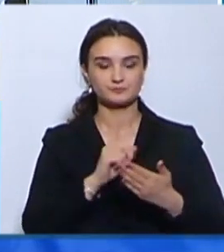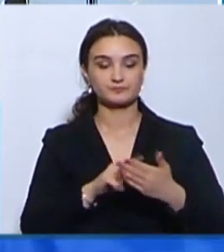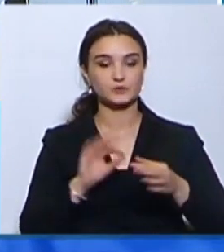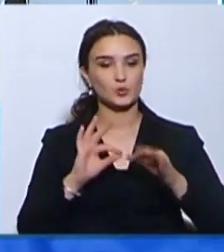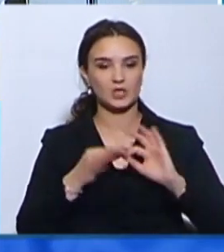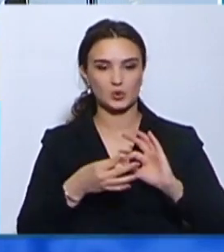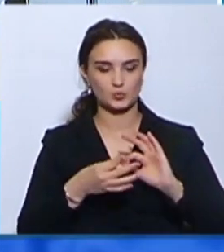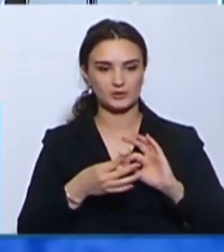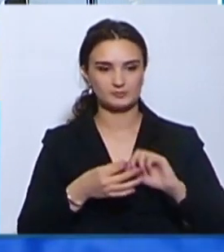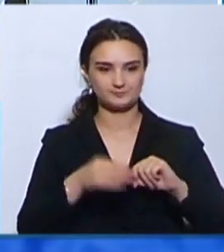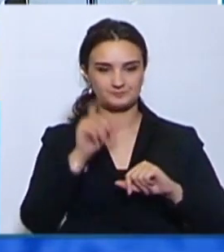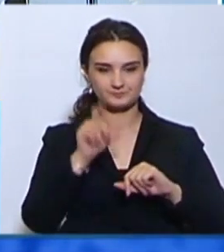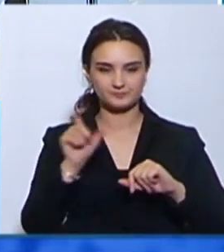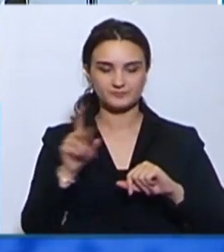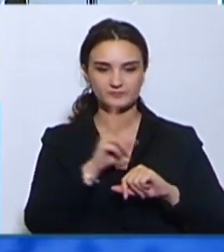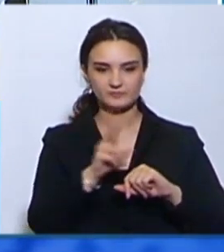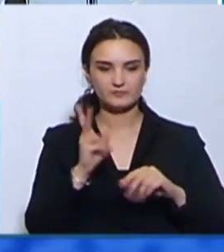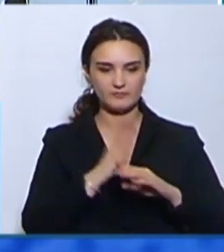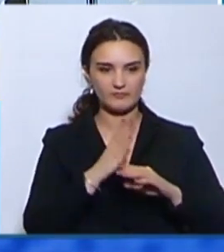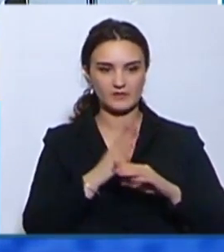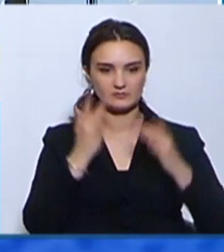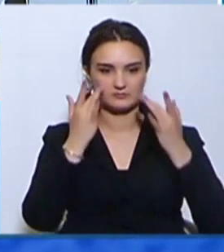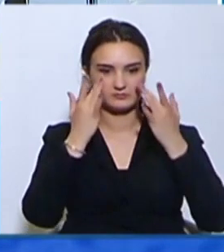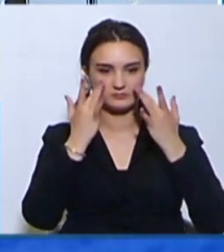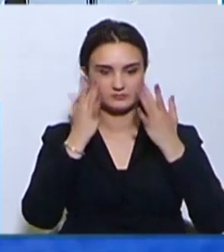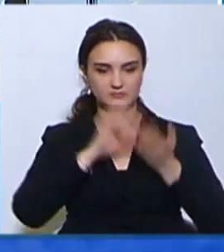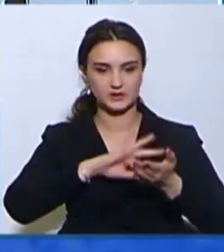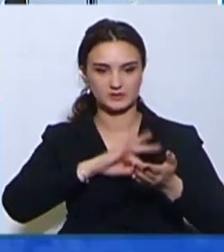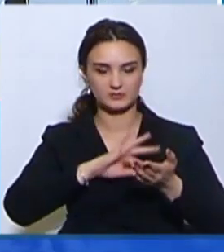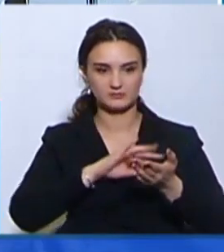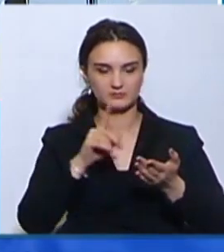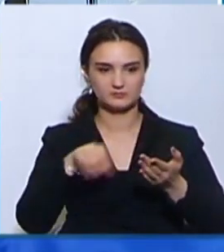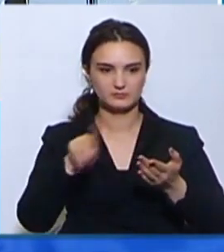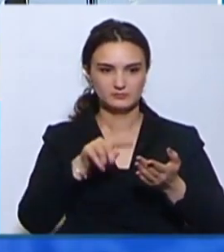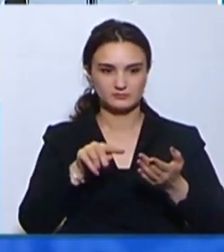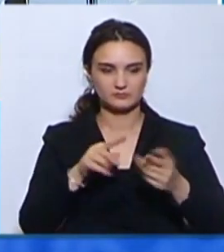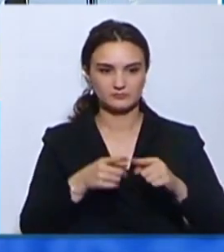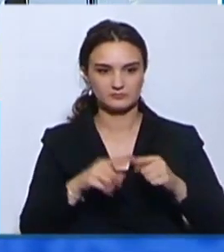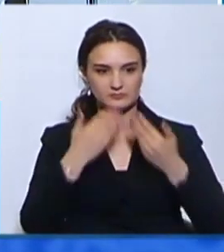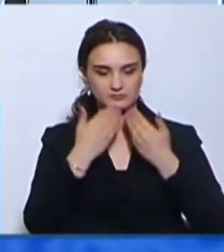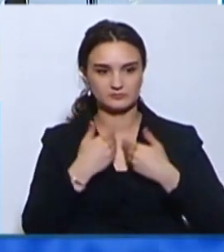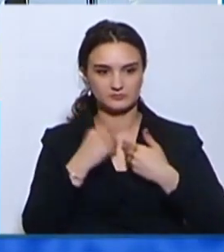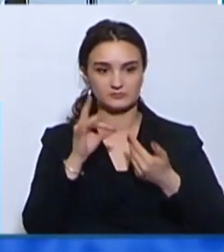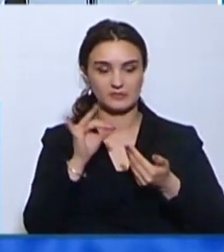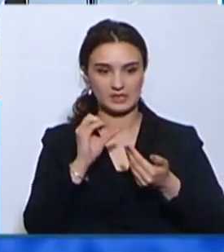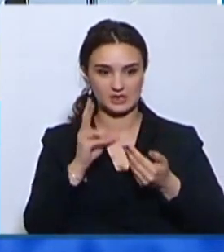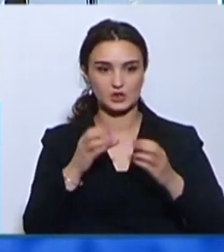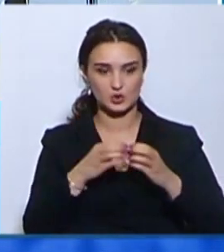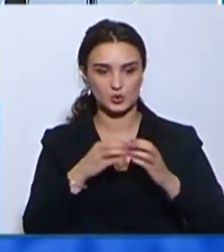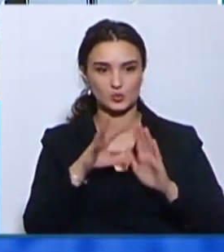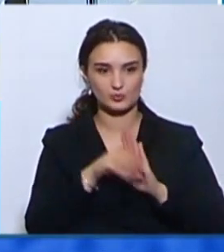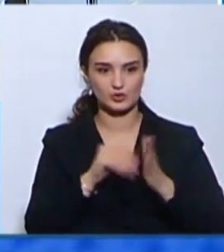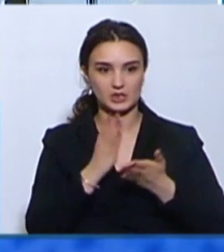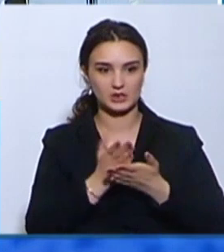კონკრეტული. ადამიანები, რომლებსაც აქვთ კონტაქტური ლინზები, გვეკითხებიან, რამდენად მაღალი რისკის ჯგუფს